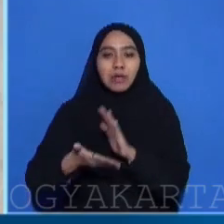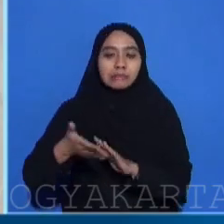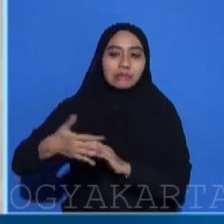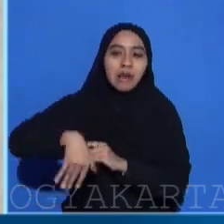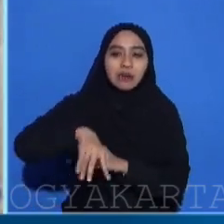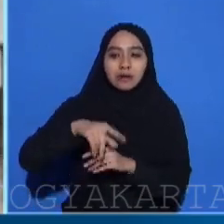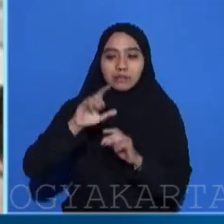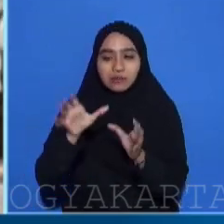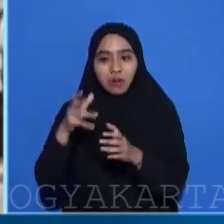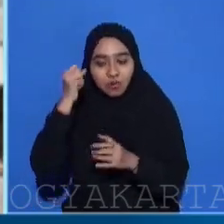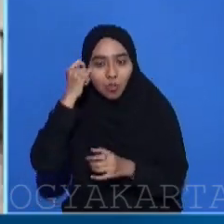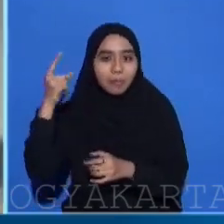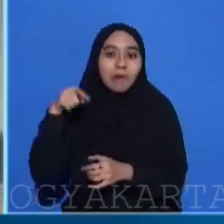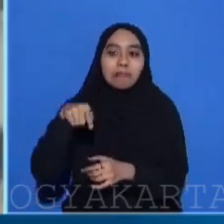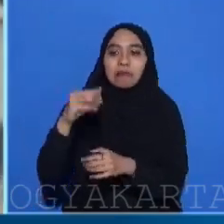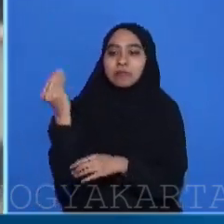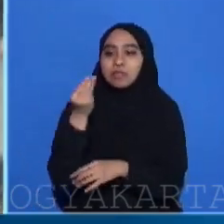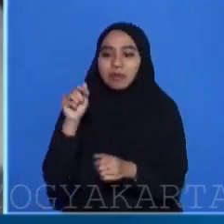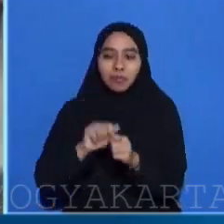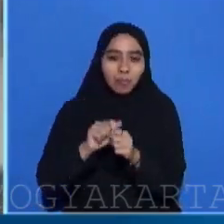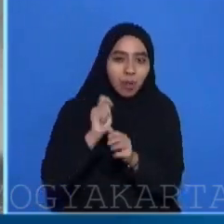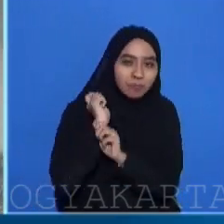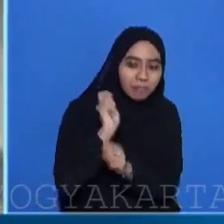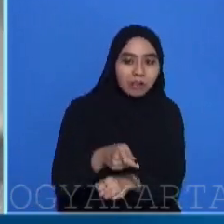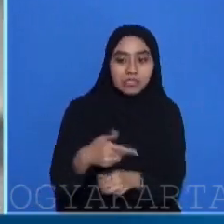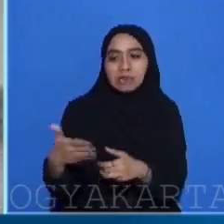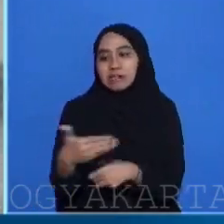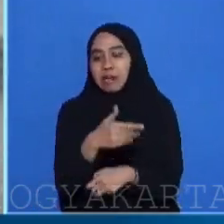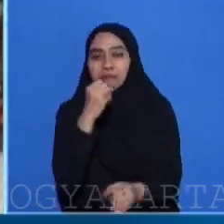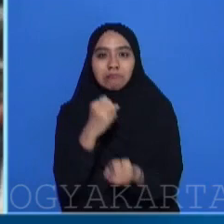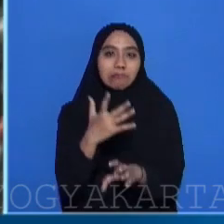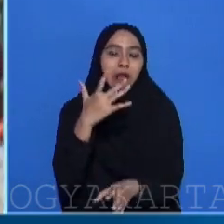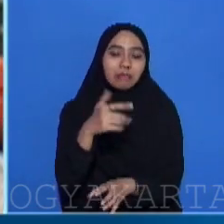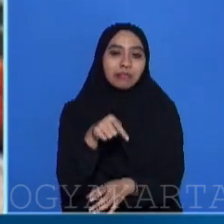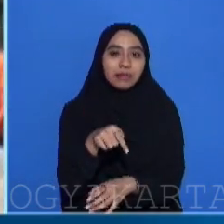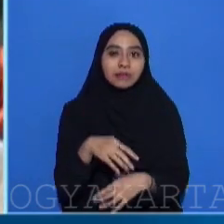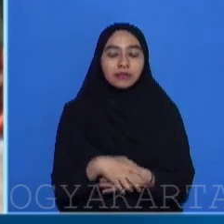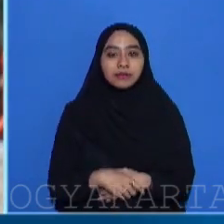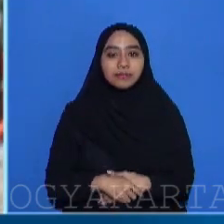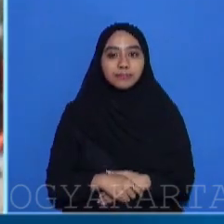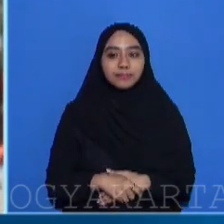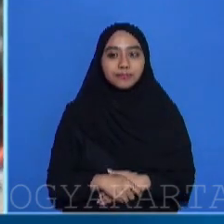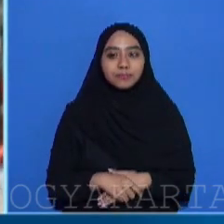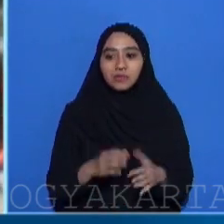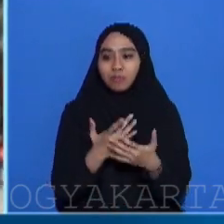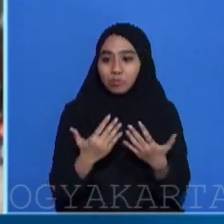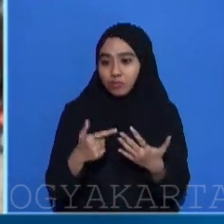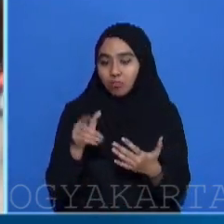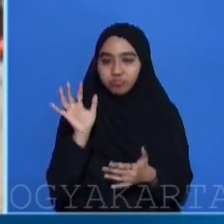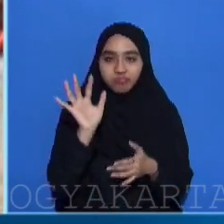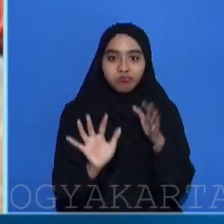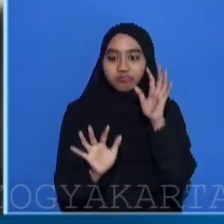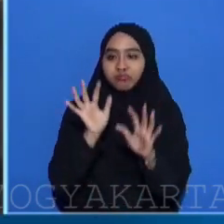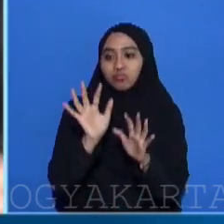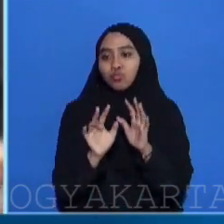sadar wisata klitren dengan menggelar pemancing gratis di Embung Langensari ratusan warga antusias memancing dua kuintal ikan